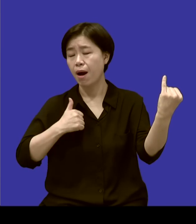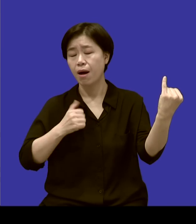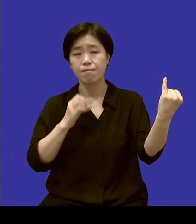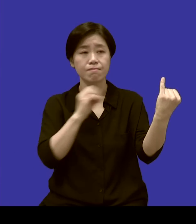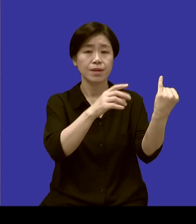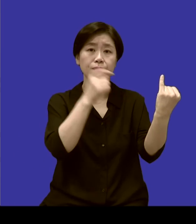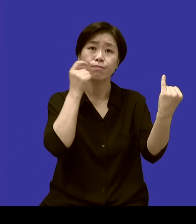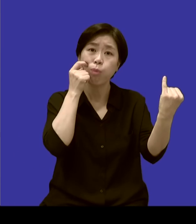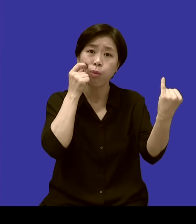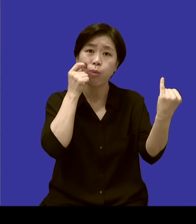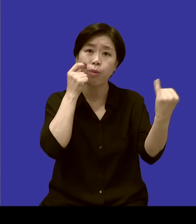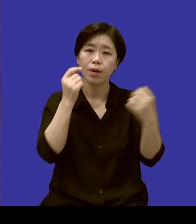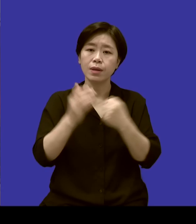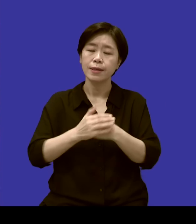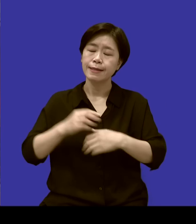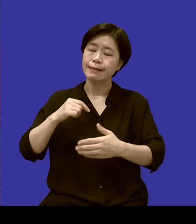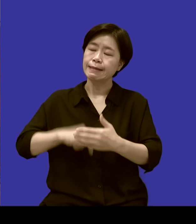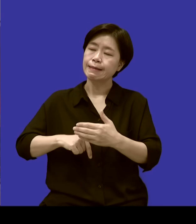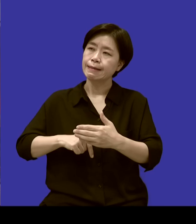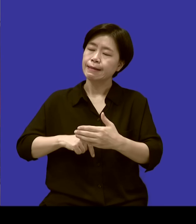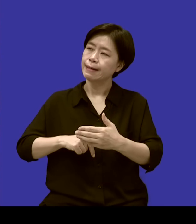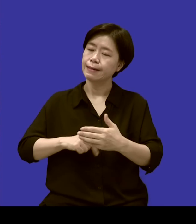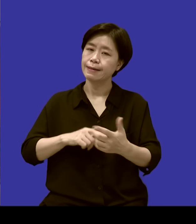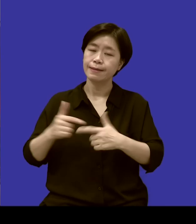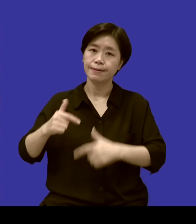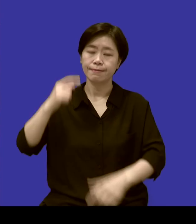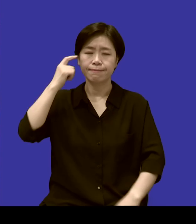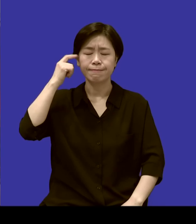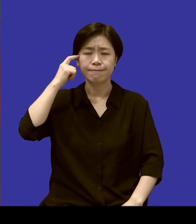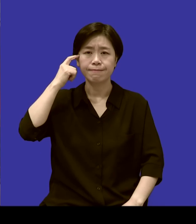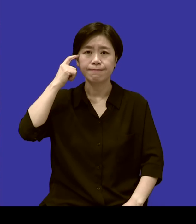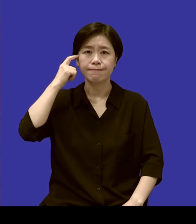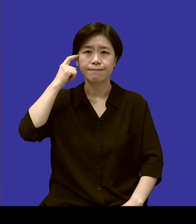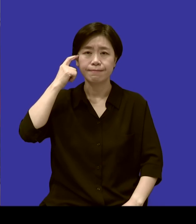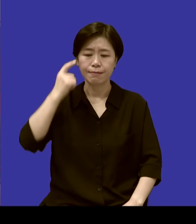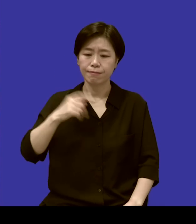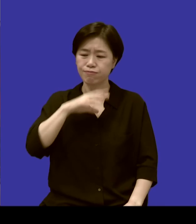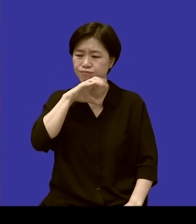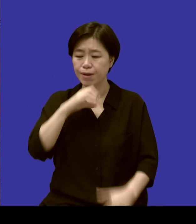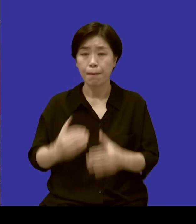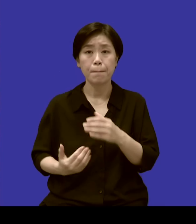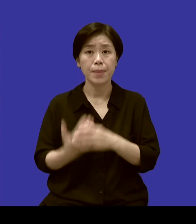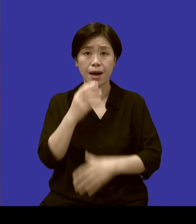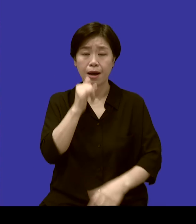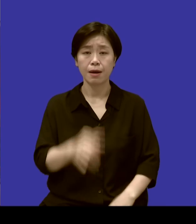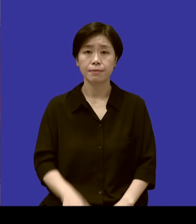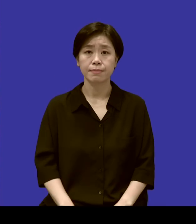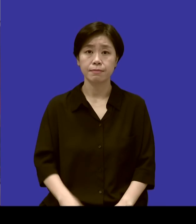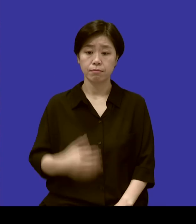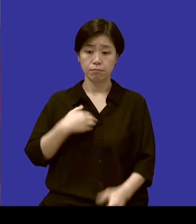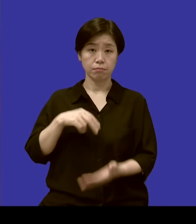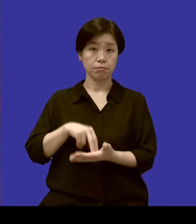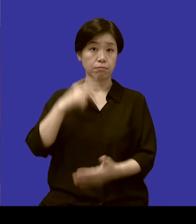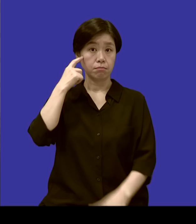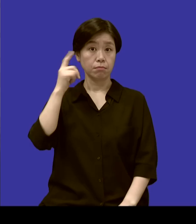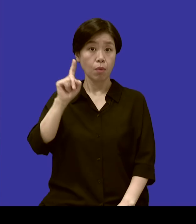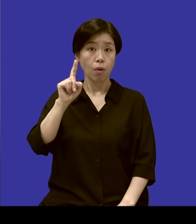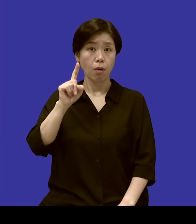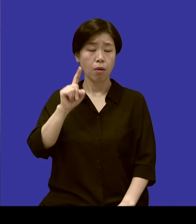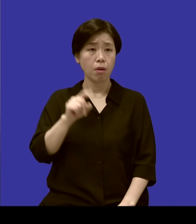그게 막 속병이 들기 시작한 거예요. 아무리 가족인데 어떻게 나한테 이럴 수가 있을까 엄마가. 그래서